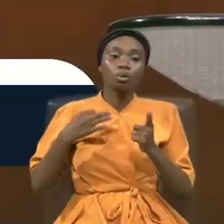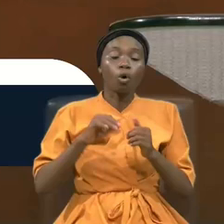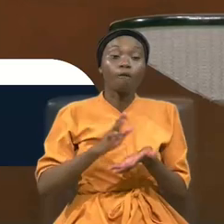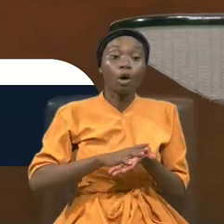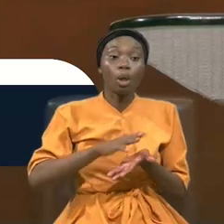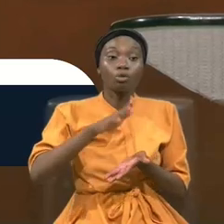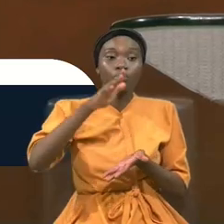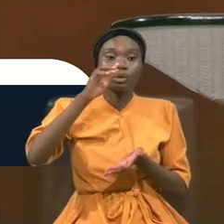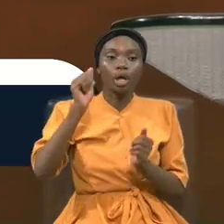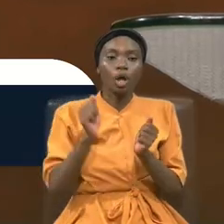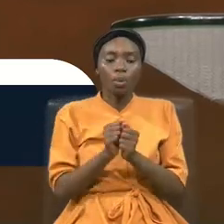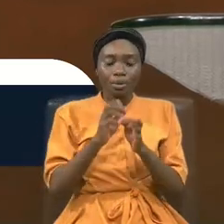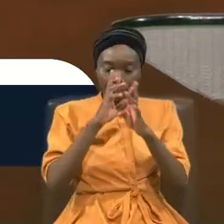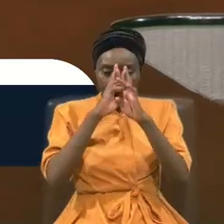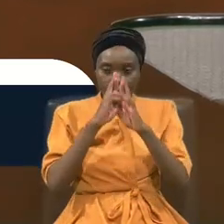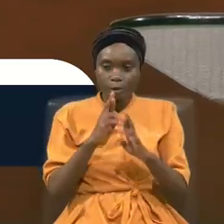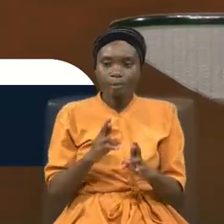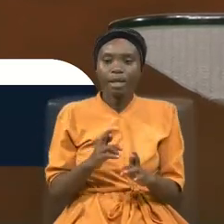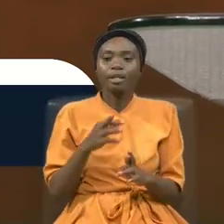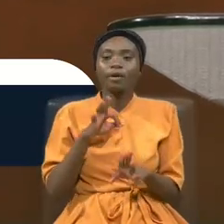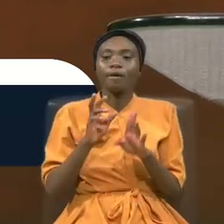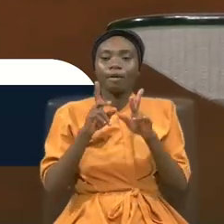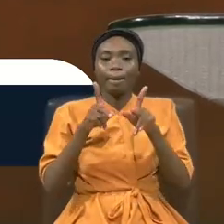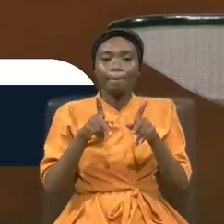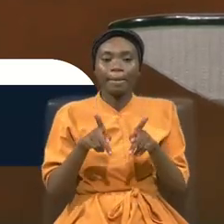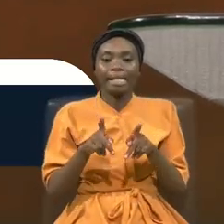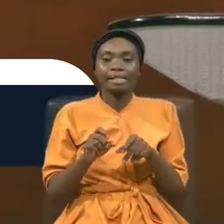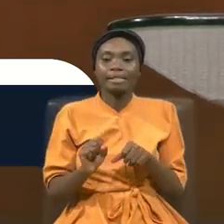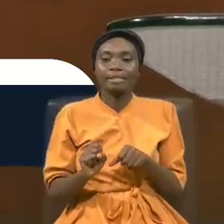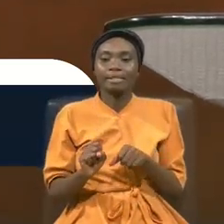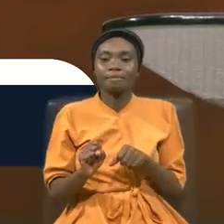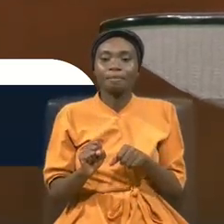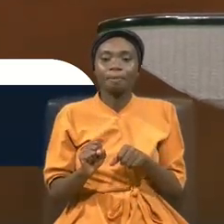Jésus-Christ soit exempte de toute acception de personne.